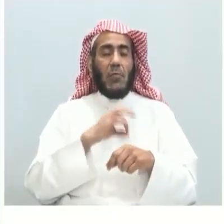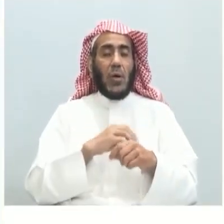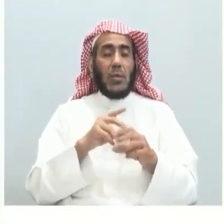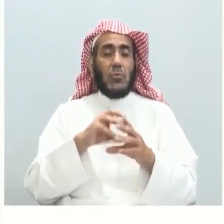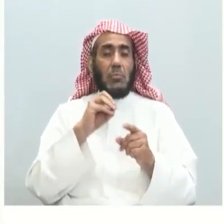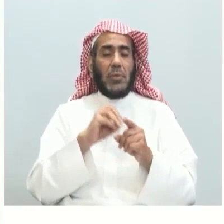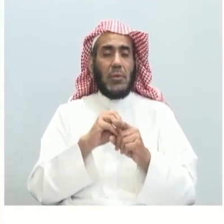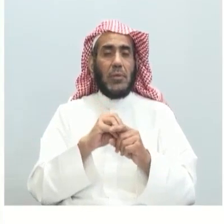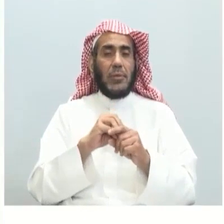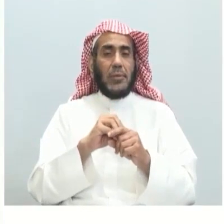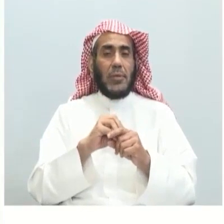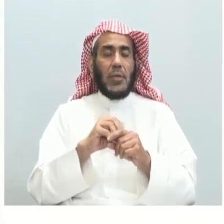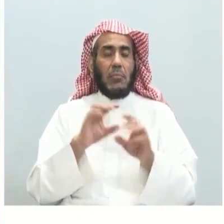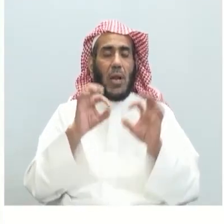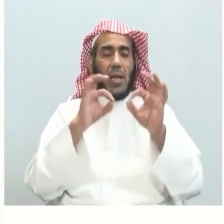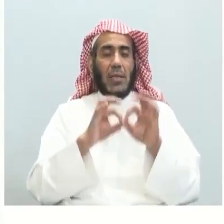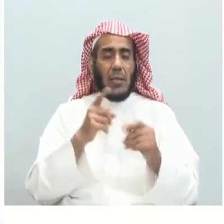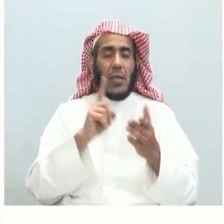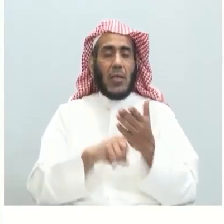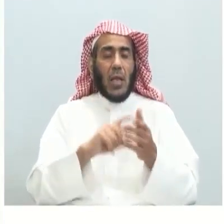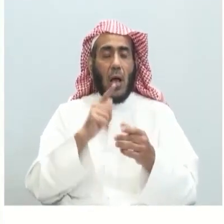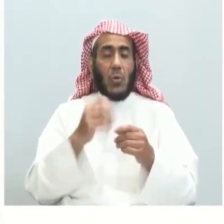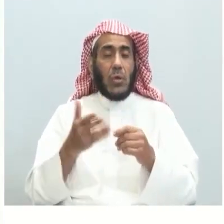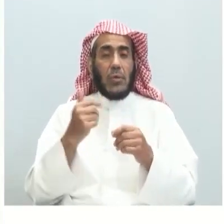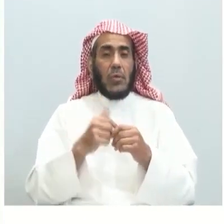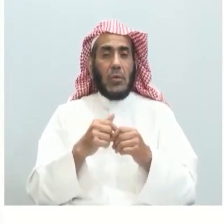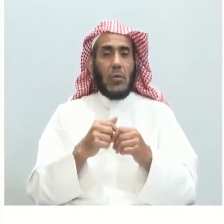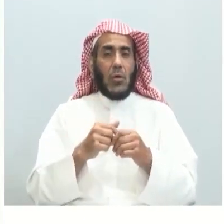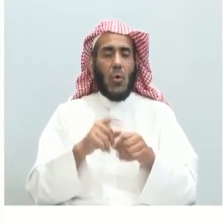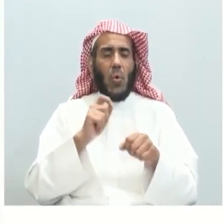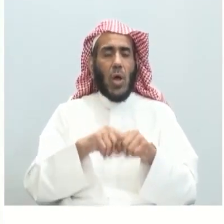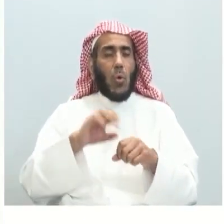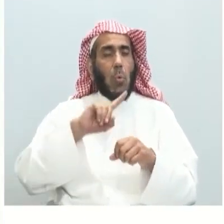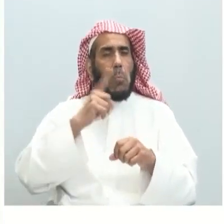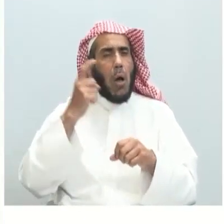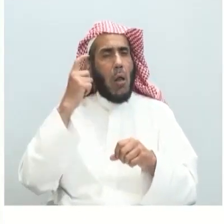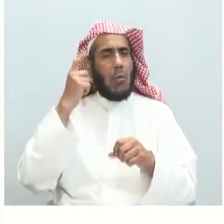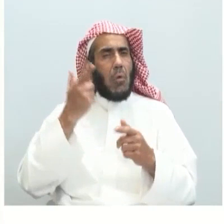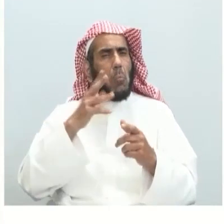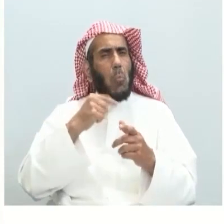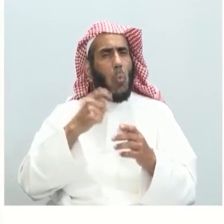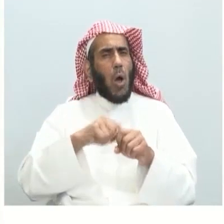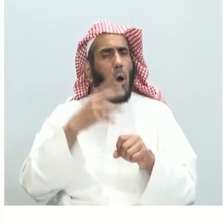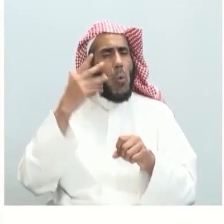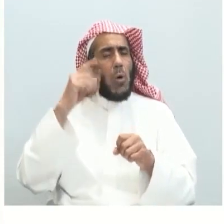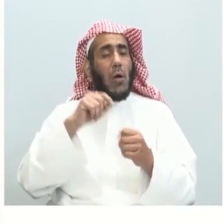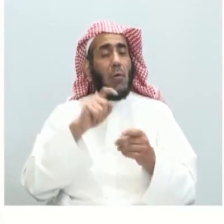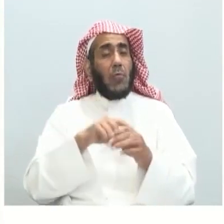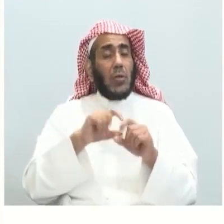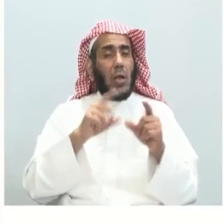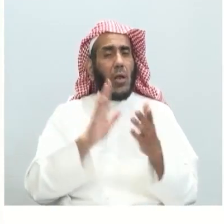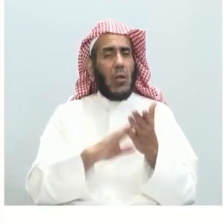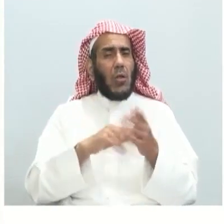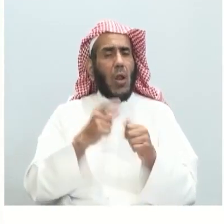المستنبطه من الايات ان قوله تعالى ويخلق ما لا تعلمون فيه دلاله